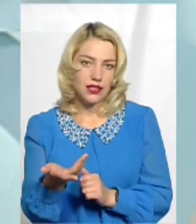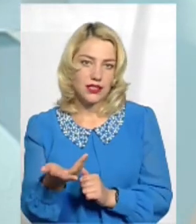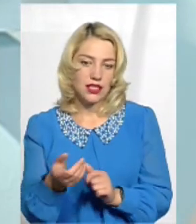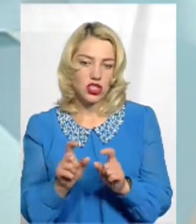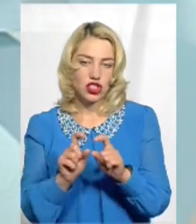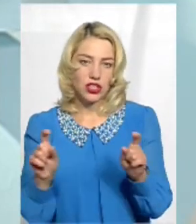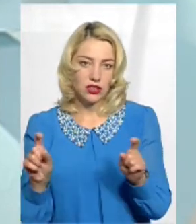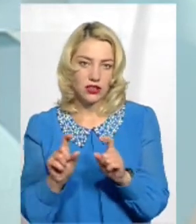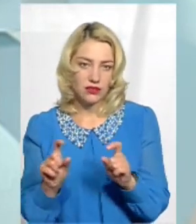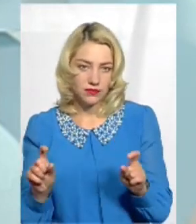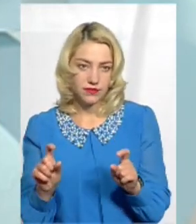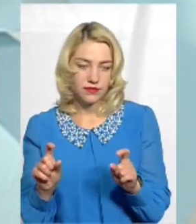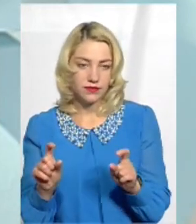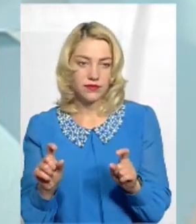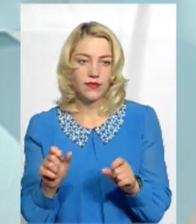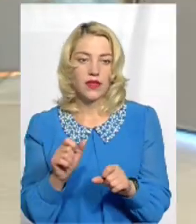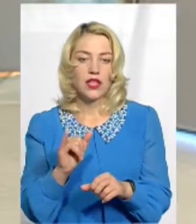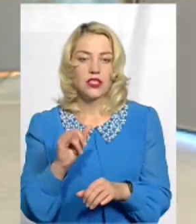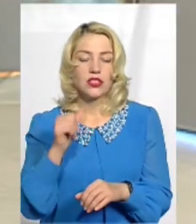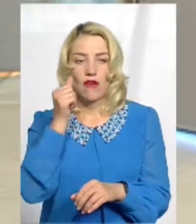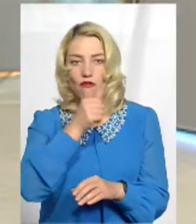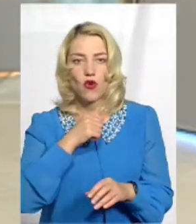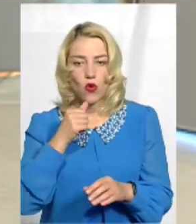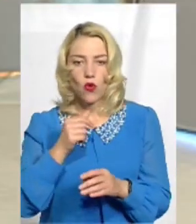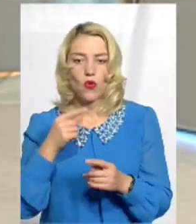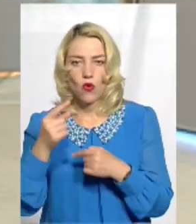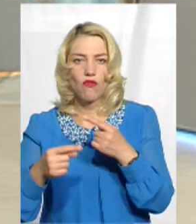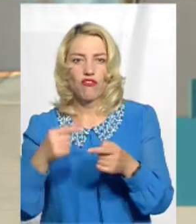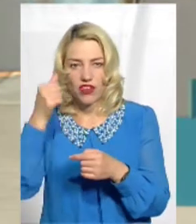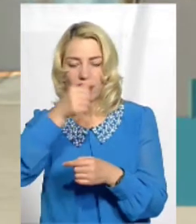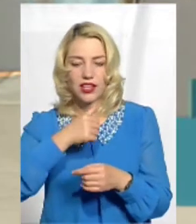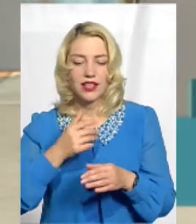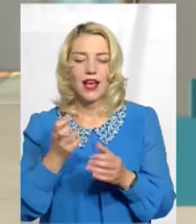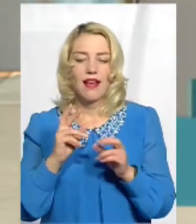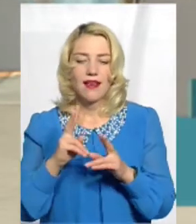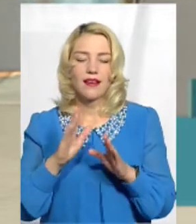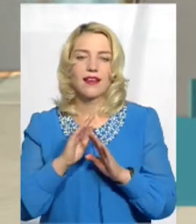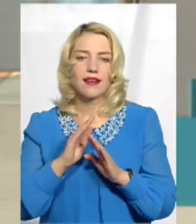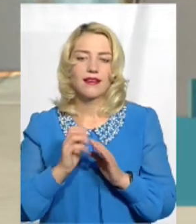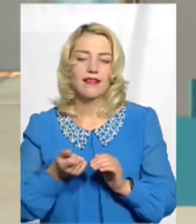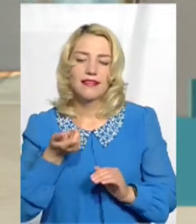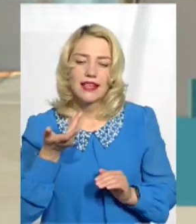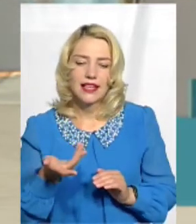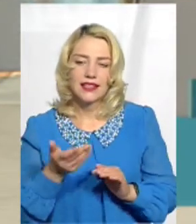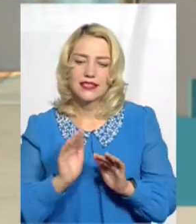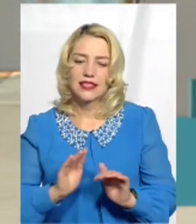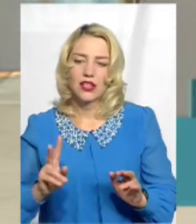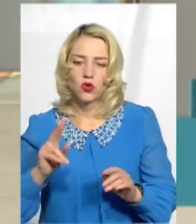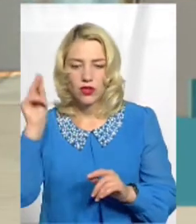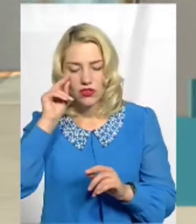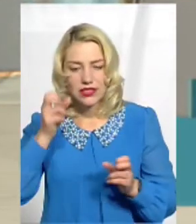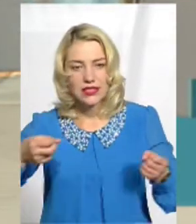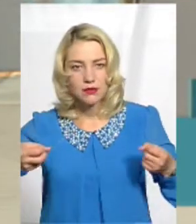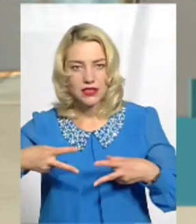кількість шкіл з року в рік, як і кількість дітей, які навчаються в інклюзивних класах або в спеціальних